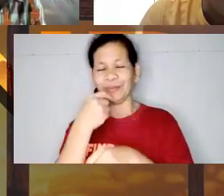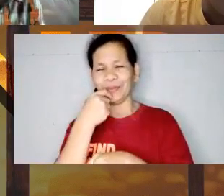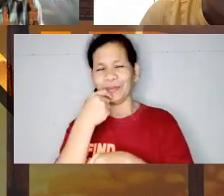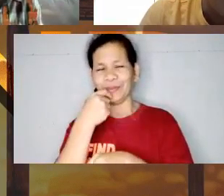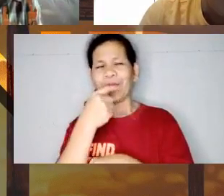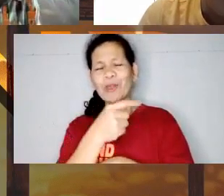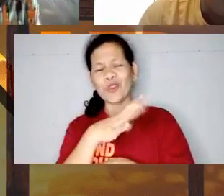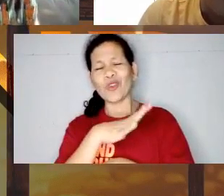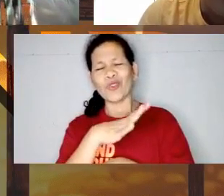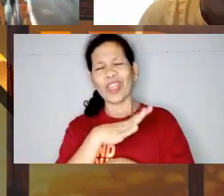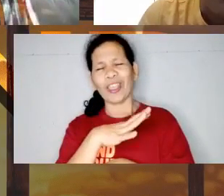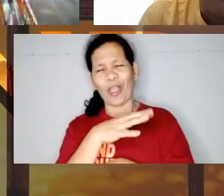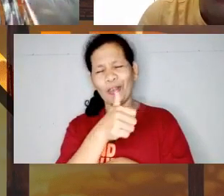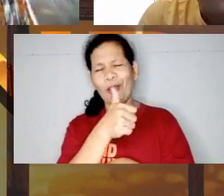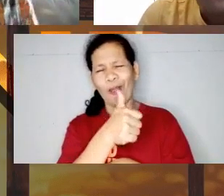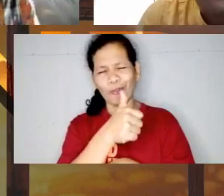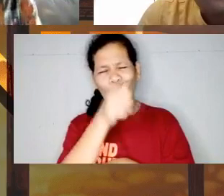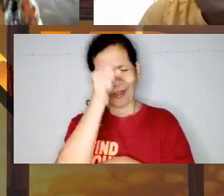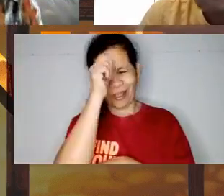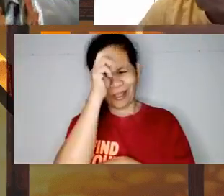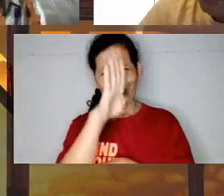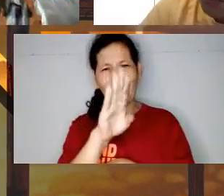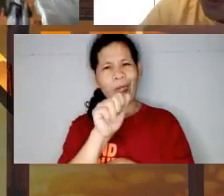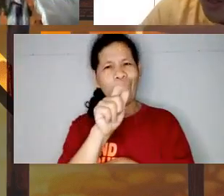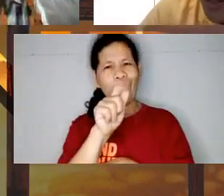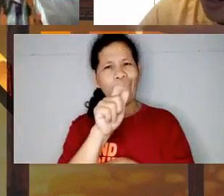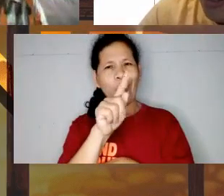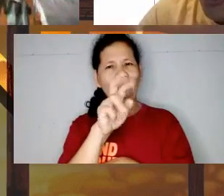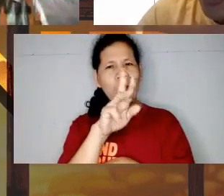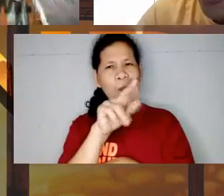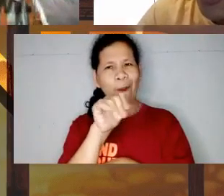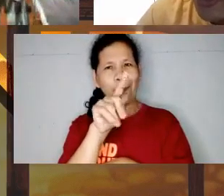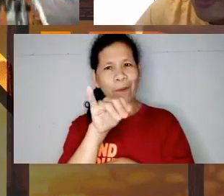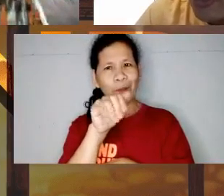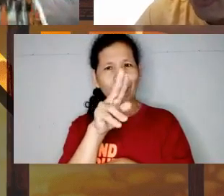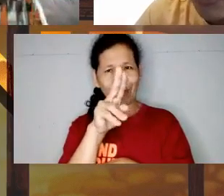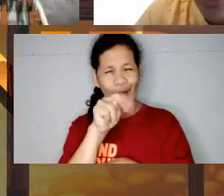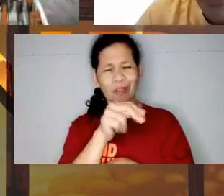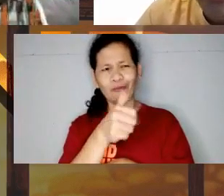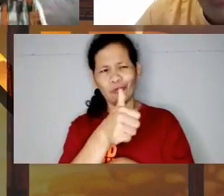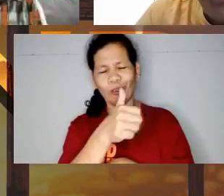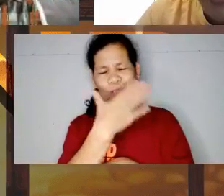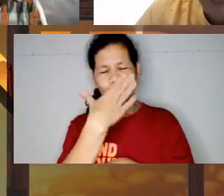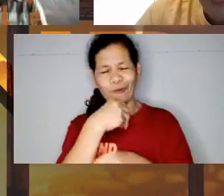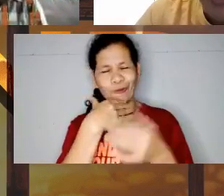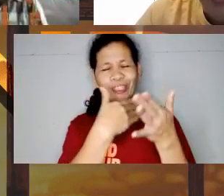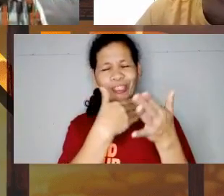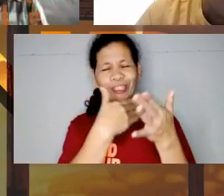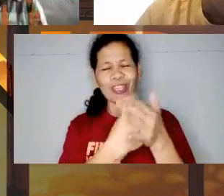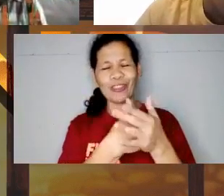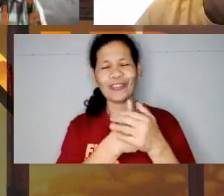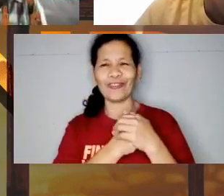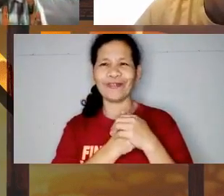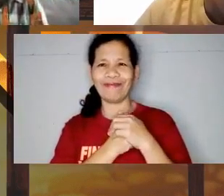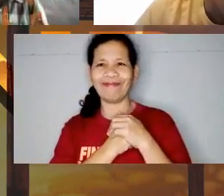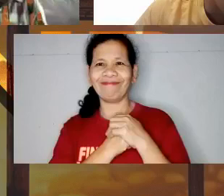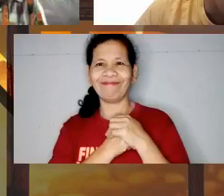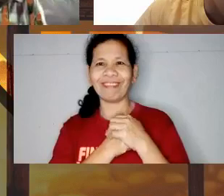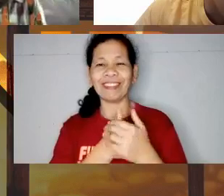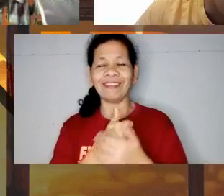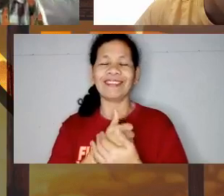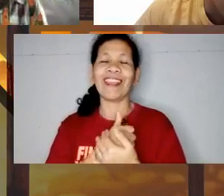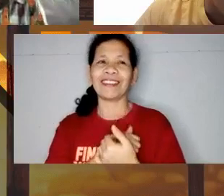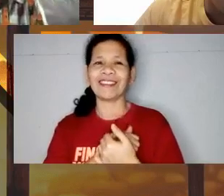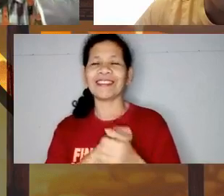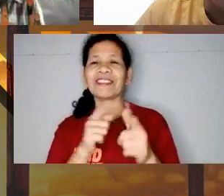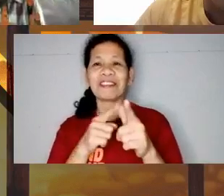Si Pastor Batulay. Sabi ko, yan, nakikinig ako sa kanya mga salita. Pag siya